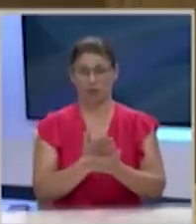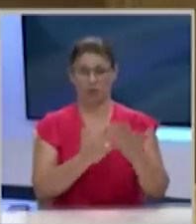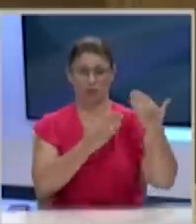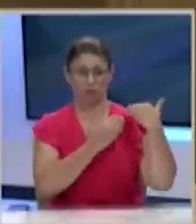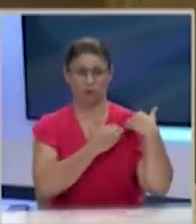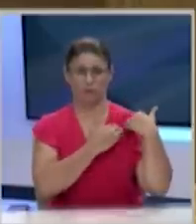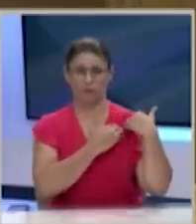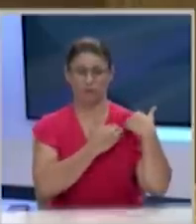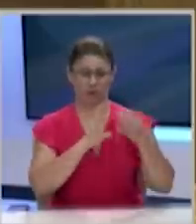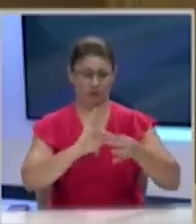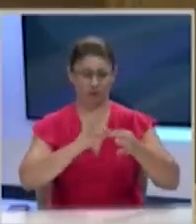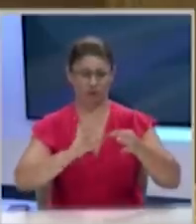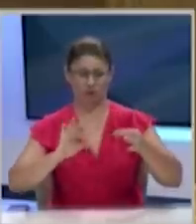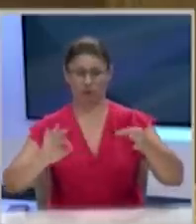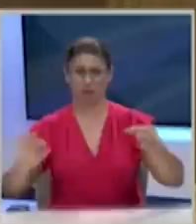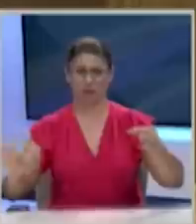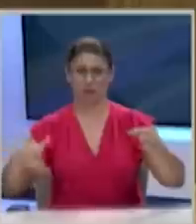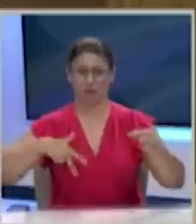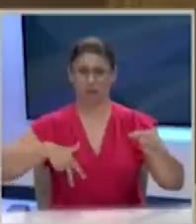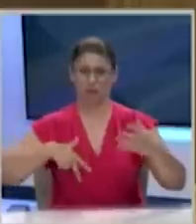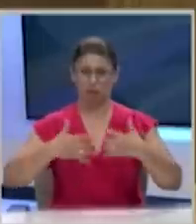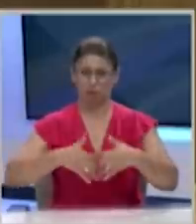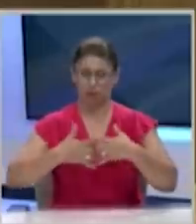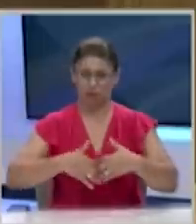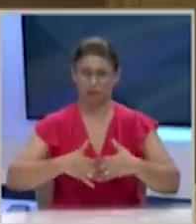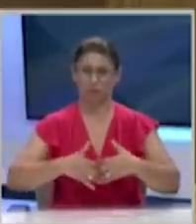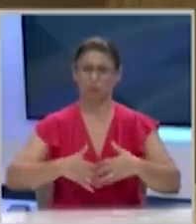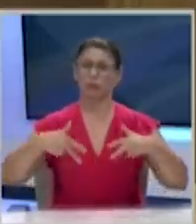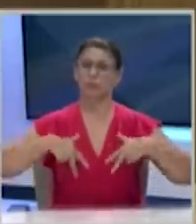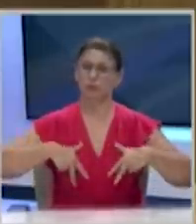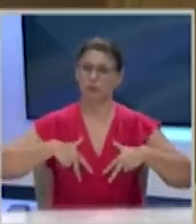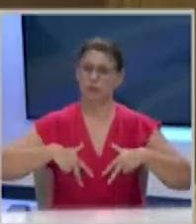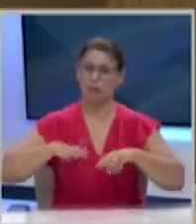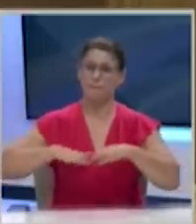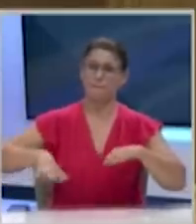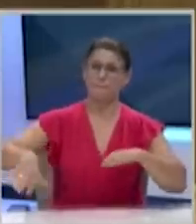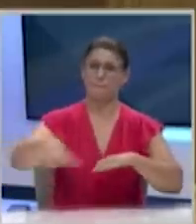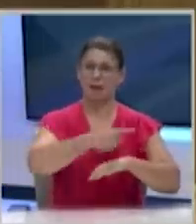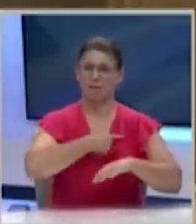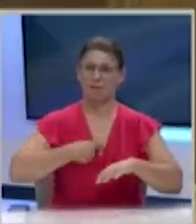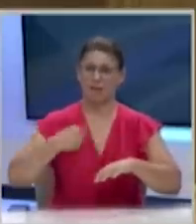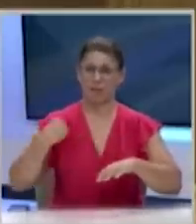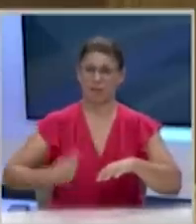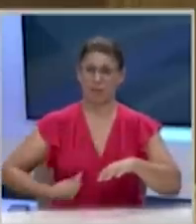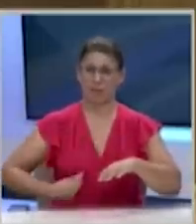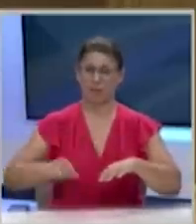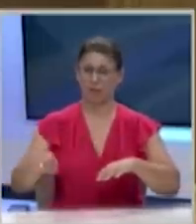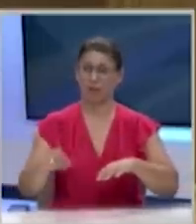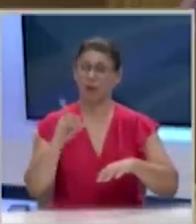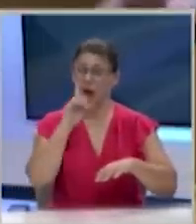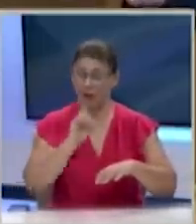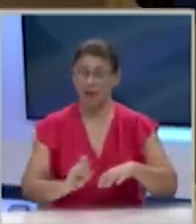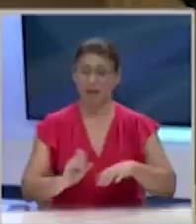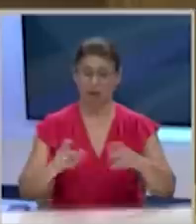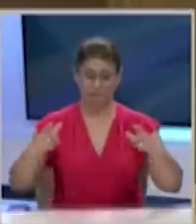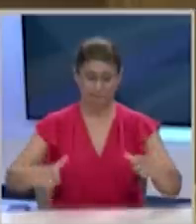σε διάφορους κρίκους του κρατικού μηχανισμού, υπουργεία, περιφέρειες, δήμοι, εκτός από το αναγκαίο μύρισμα της πίτας,